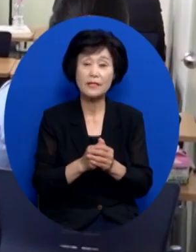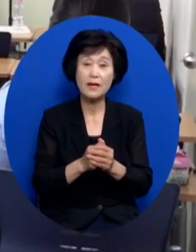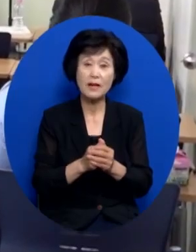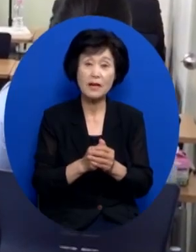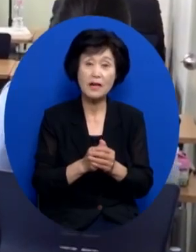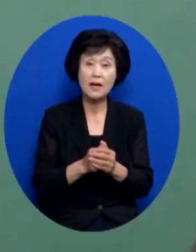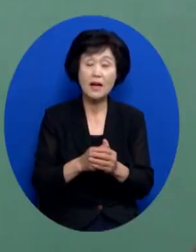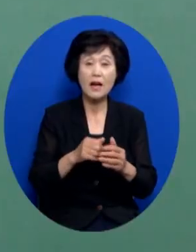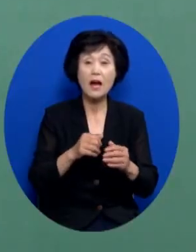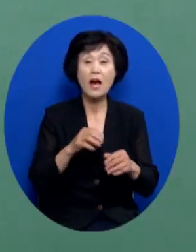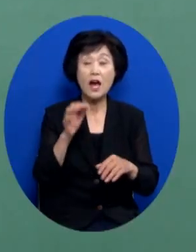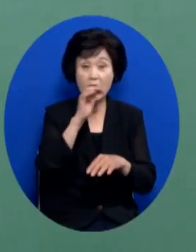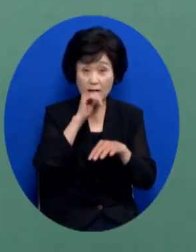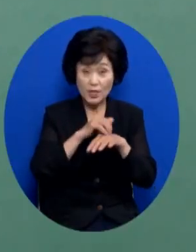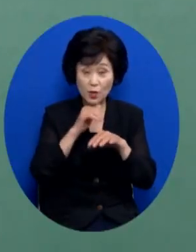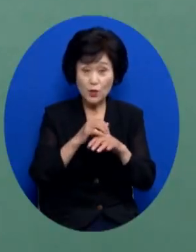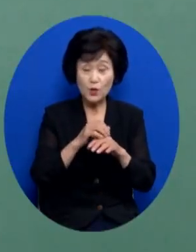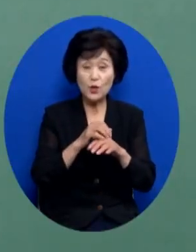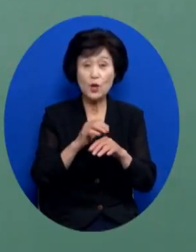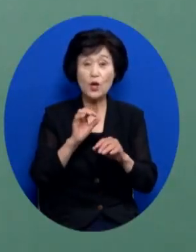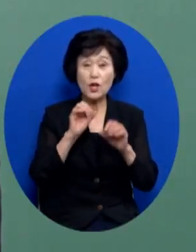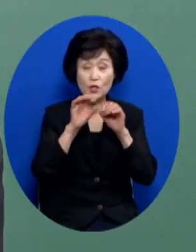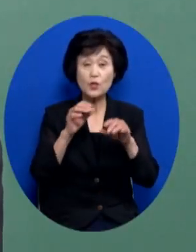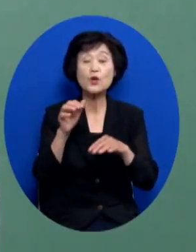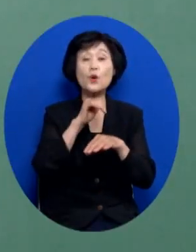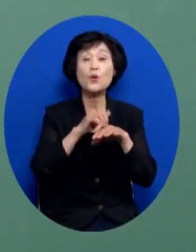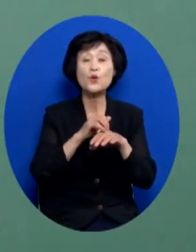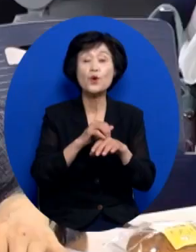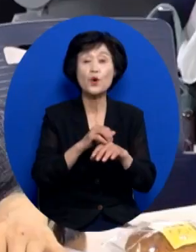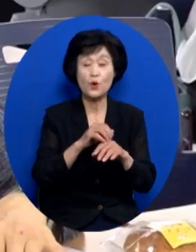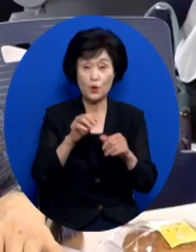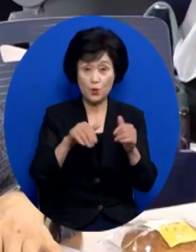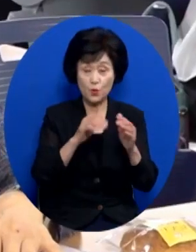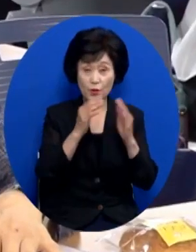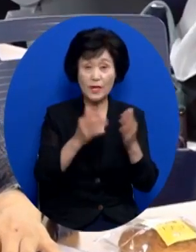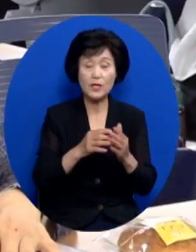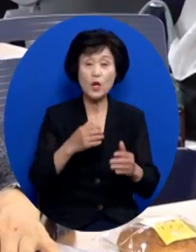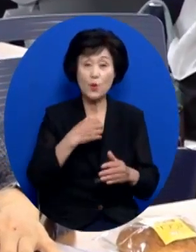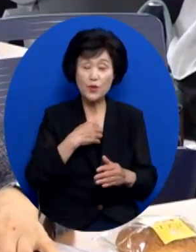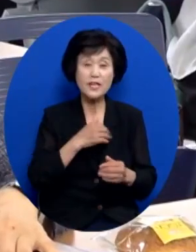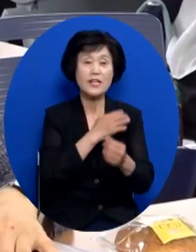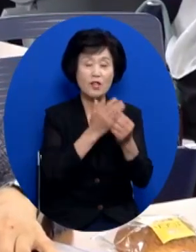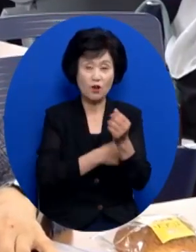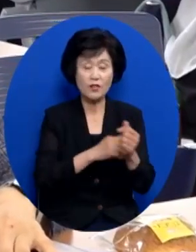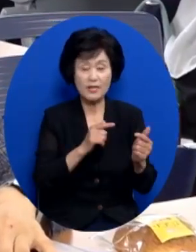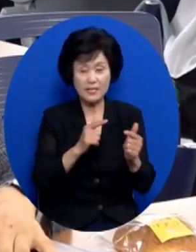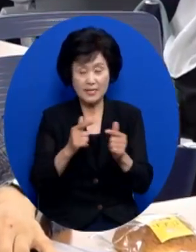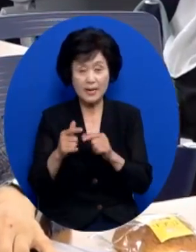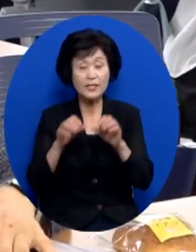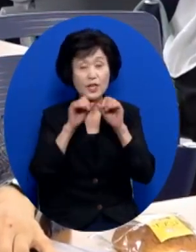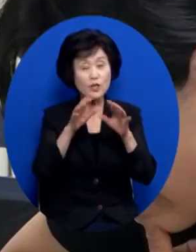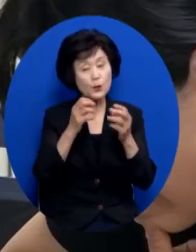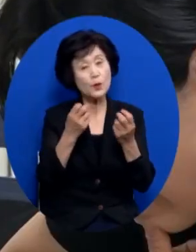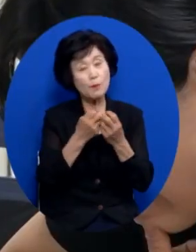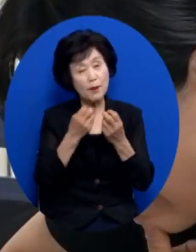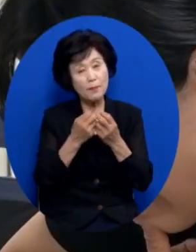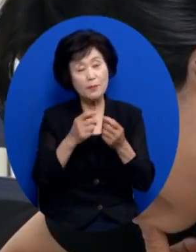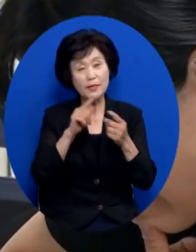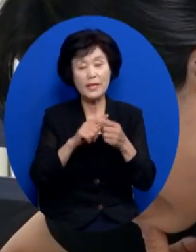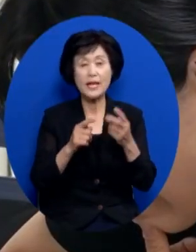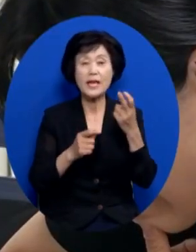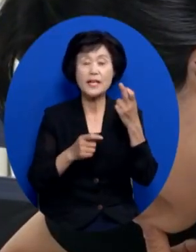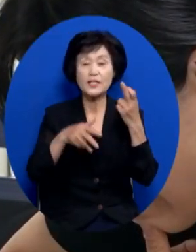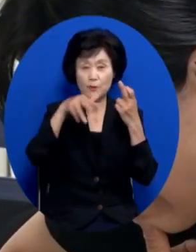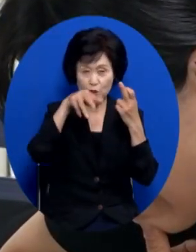총회 선교훈련원은 선교사의 자세, 위기관리 능력과 더불어 세계 각 지역에 따른 선교 전략 등을 12주 과정에